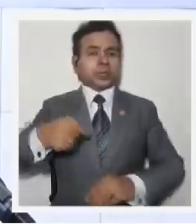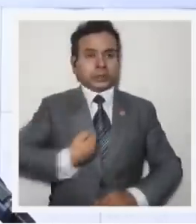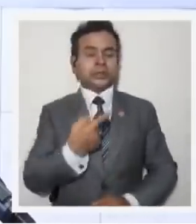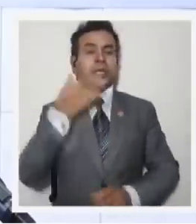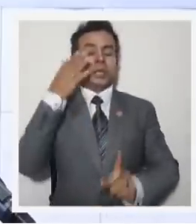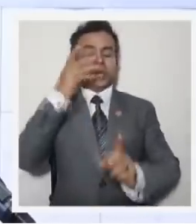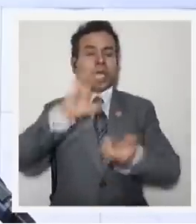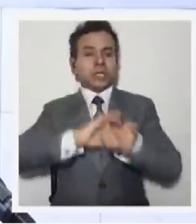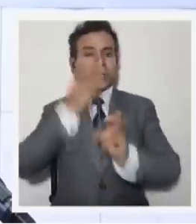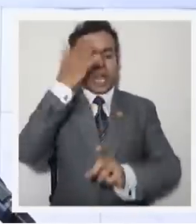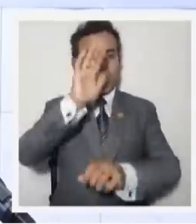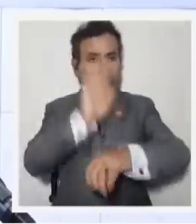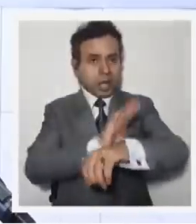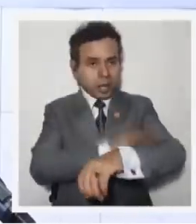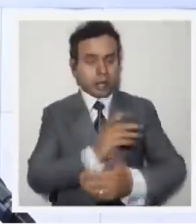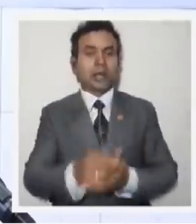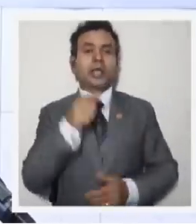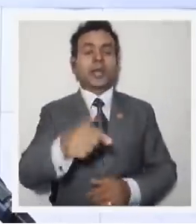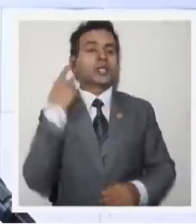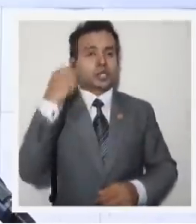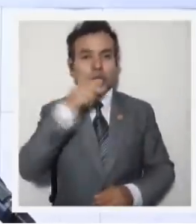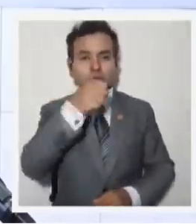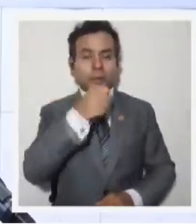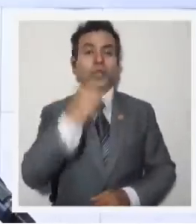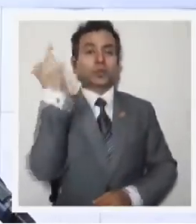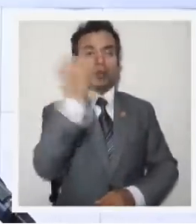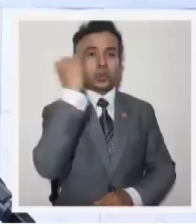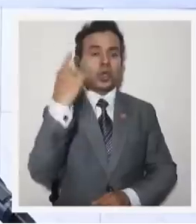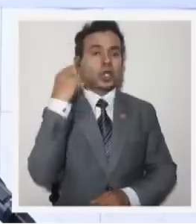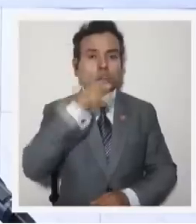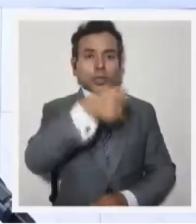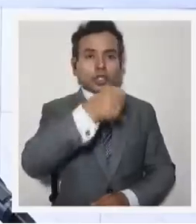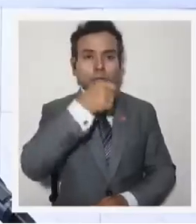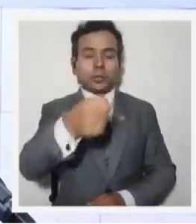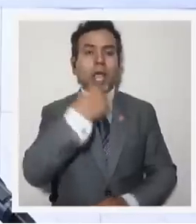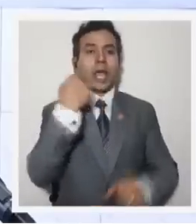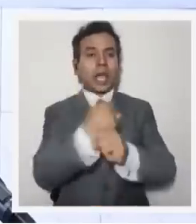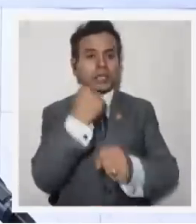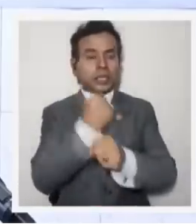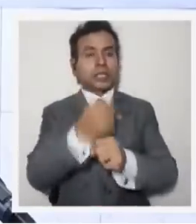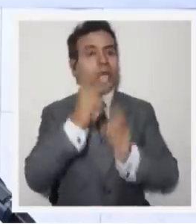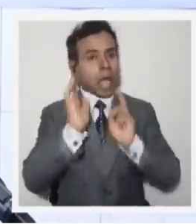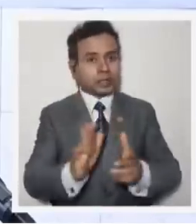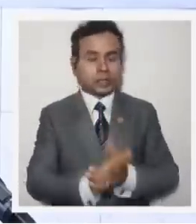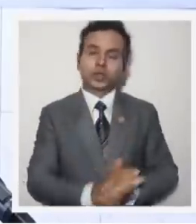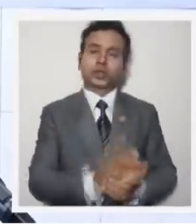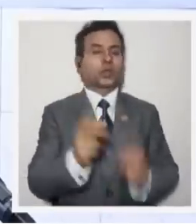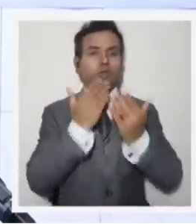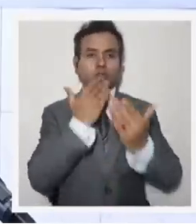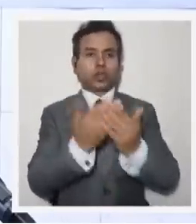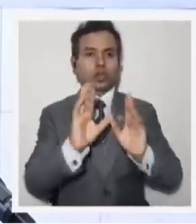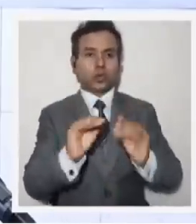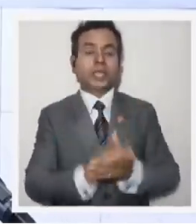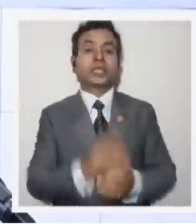মাথায় না রেখেই অত্যাবশ্যকীয় সেবা দিয়ে যাচ্ছেন। আমরা বলবো এই সেবা দেওয়ার পাশাপাশি আপনার মানসিক স্বাস্থ্যকে যেভাবে উজ্জীবিত রাখা